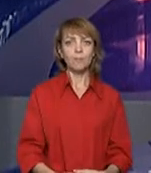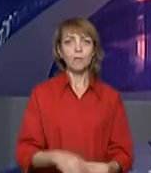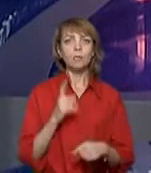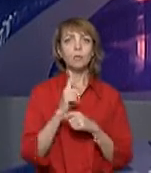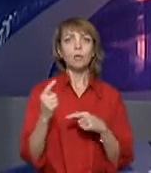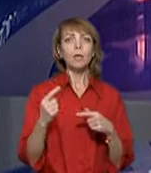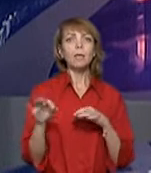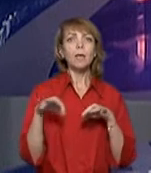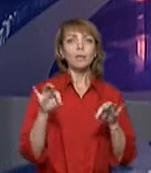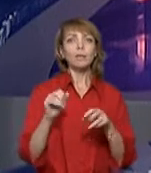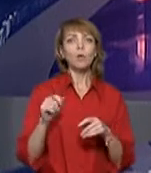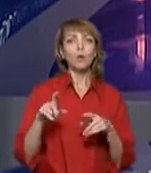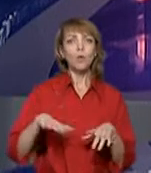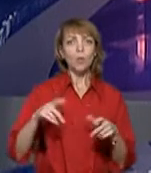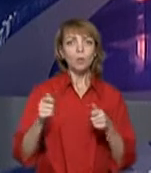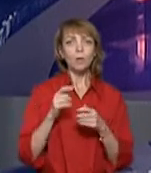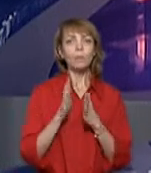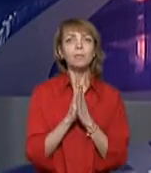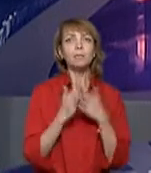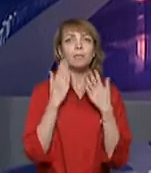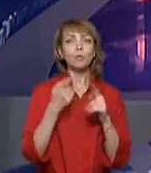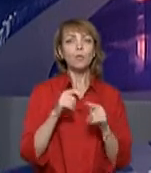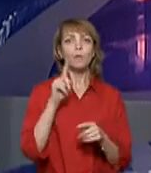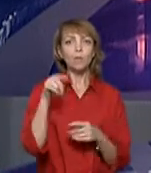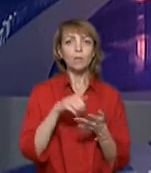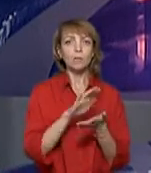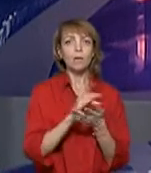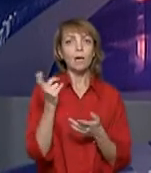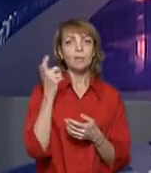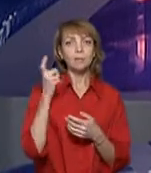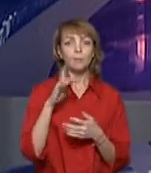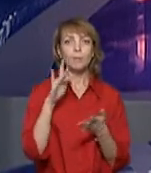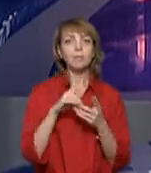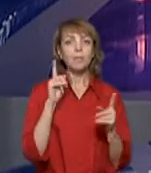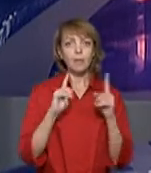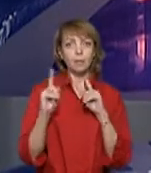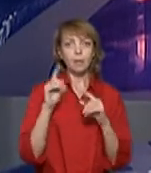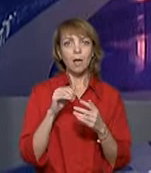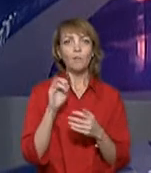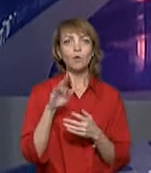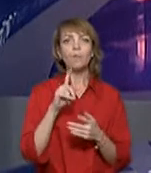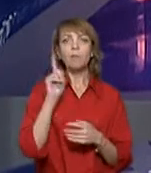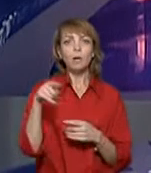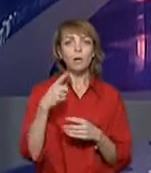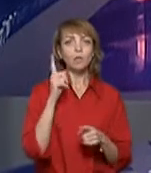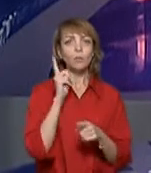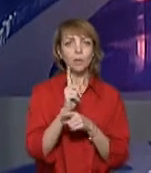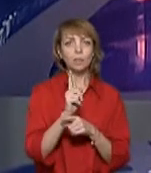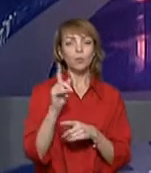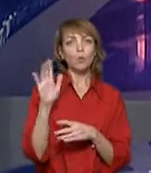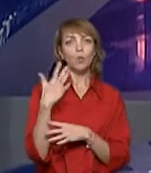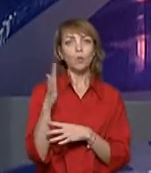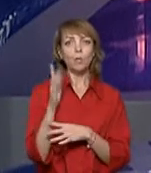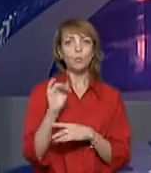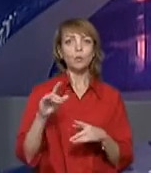Заборонити катання на конях – петиція з такою вимогою зареєстрована на сайті Харківської міськради. Автор вимагає заборонити